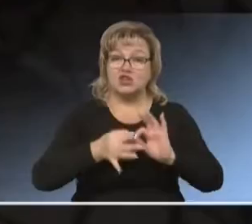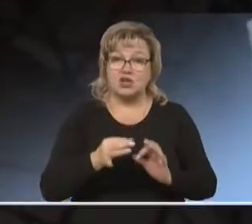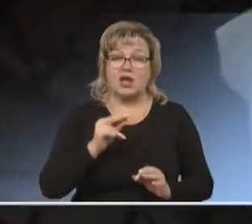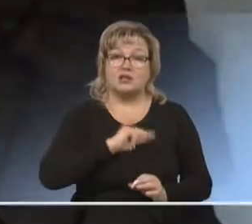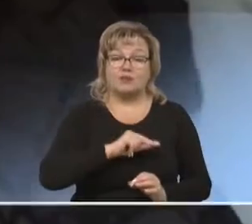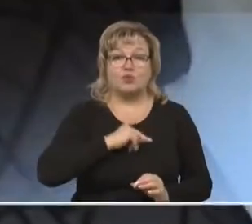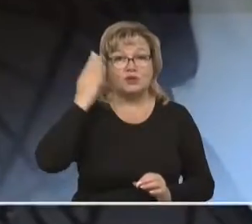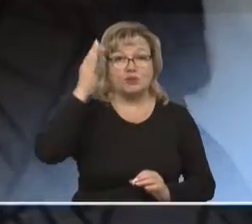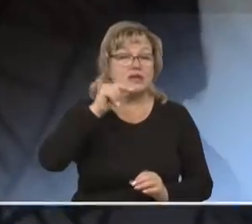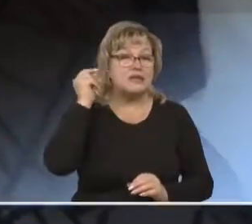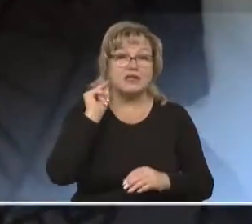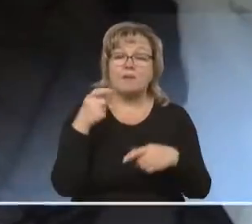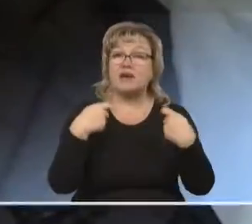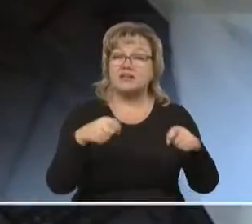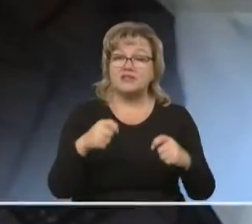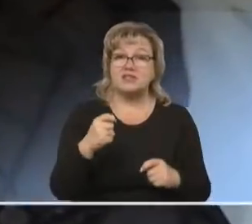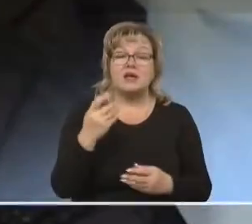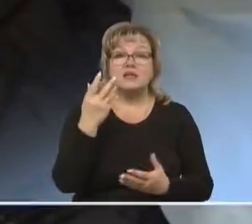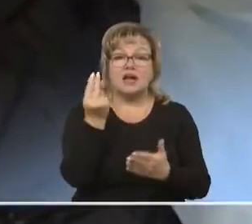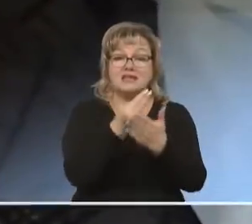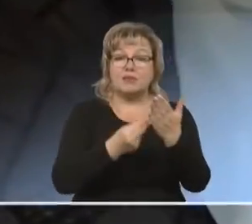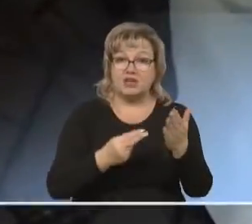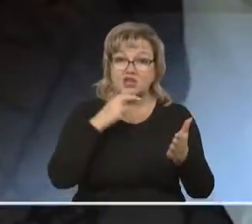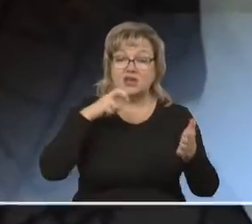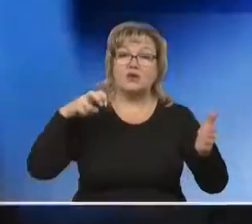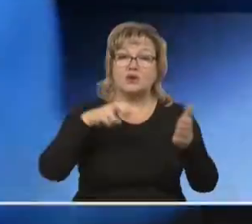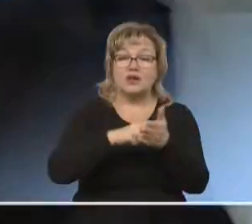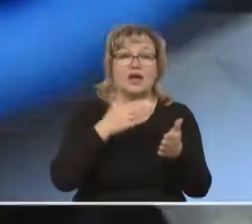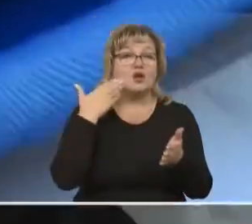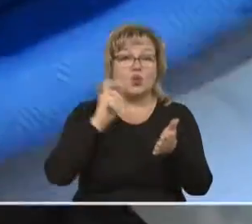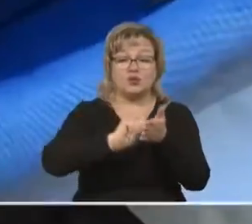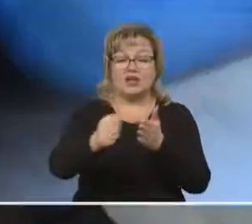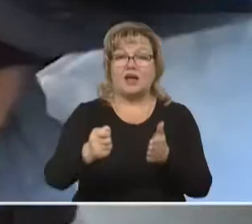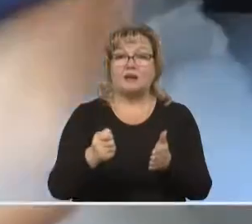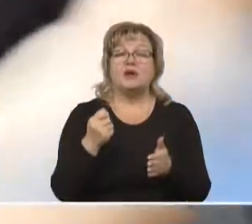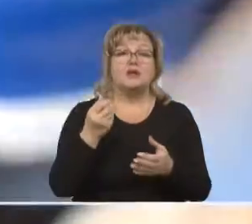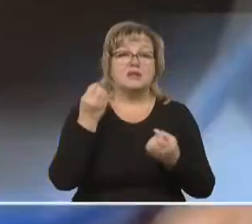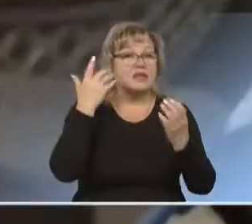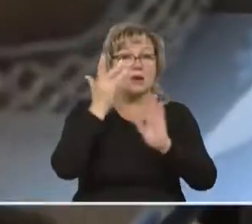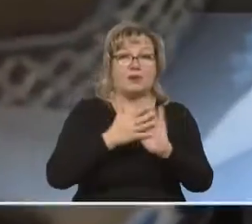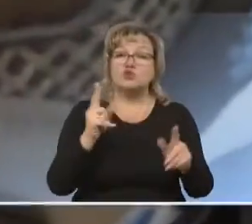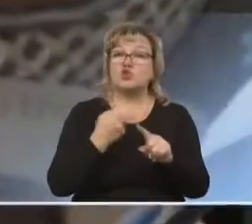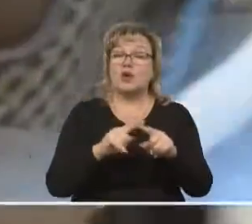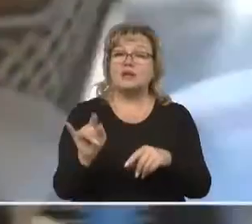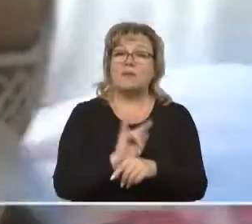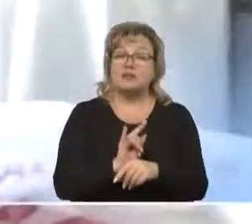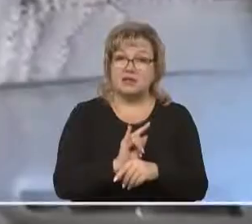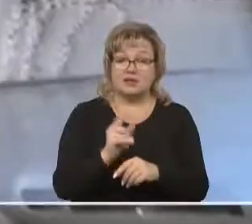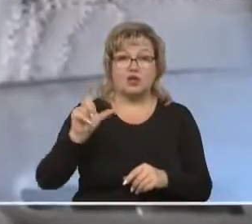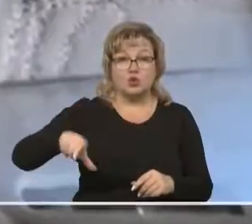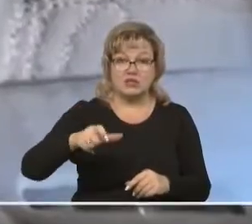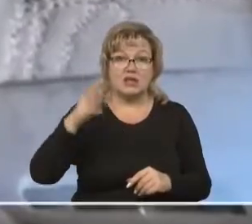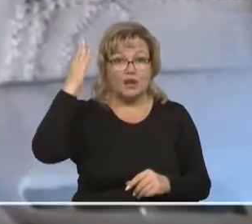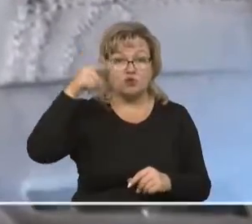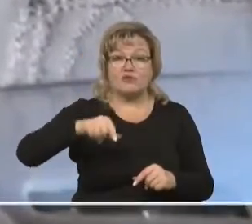таможенникам и хитрые продавцы. На изображение бренда они наклеивают легкоудаляемые части. Сразу и не поймешь, что это подделка. Донские